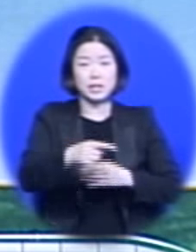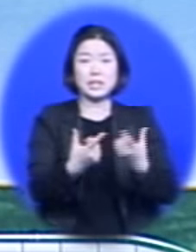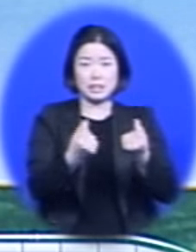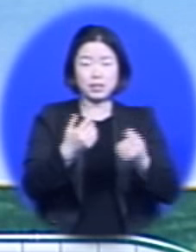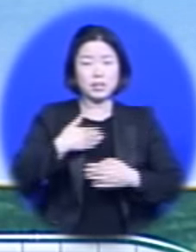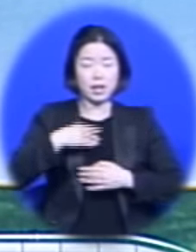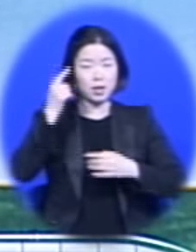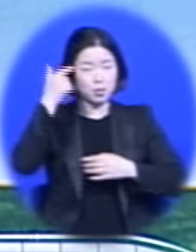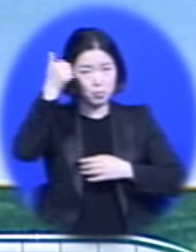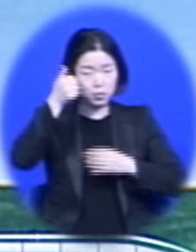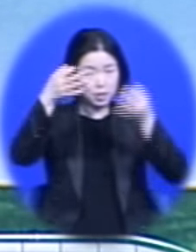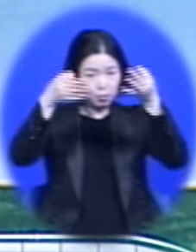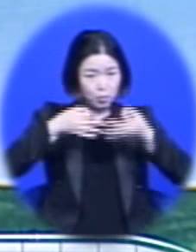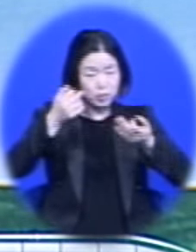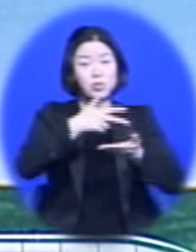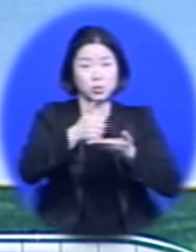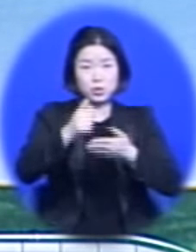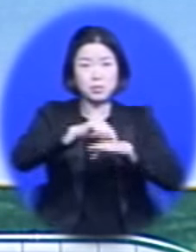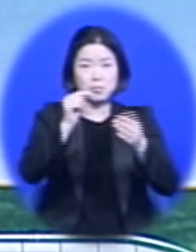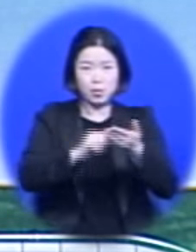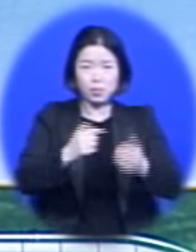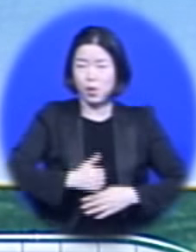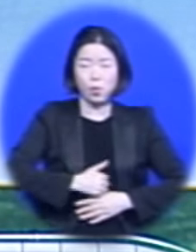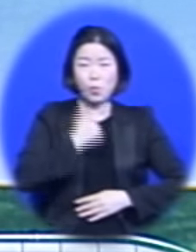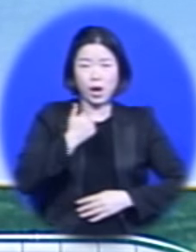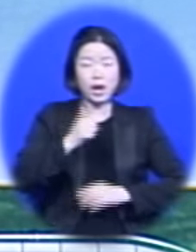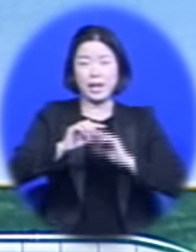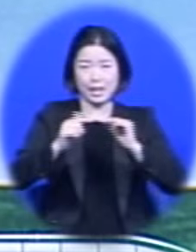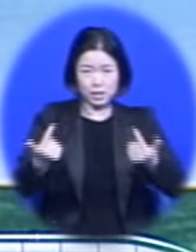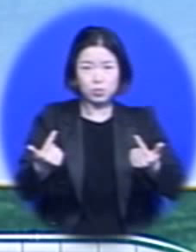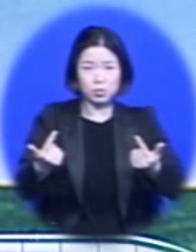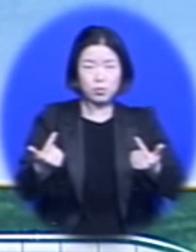목사를 보시는 주님의 마음은 화를 내시는 것도 아니고